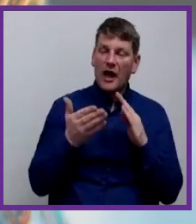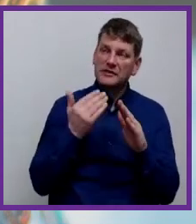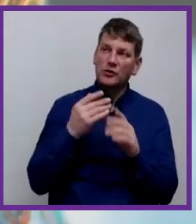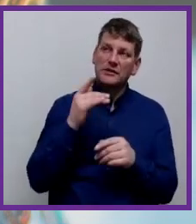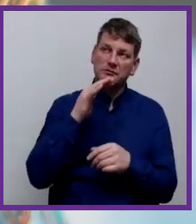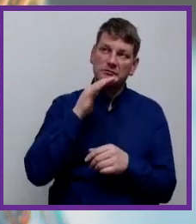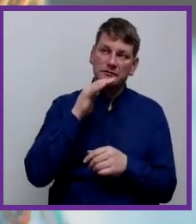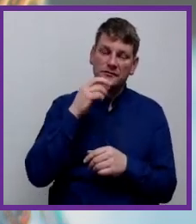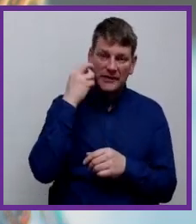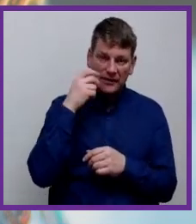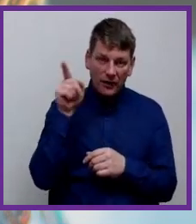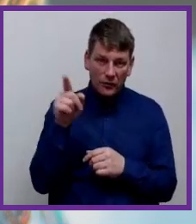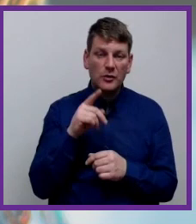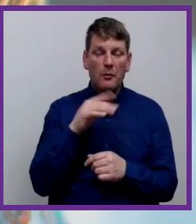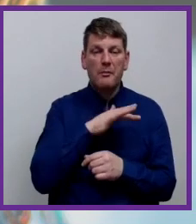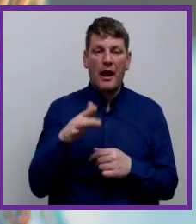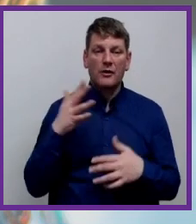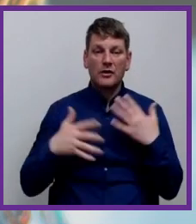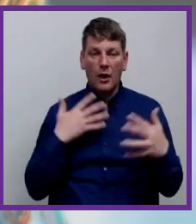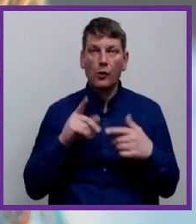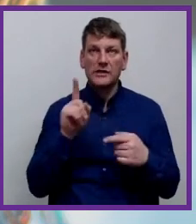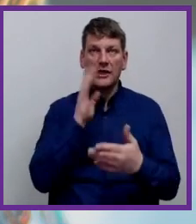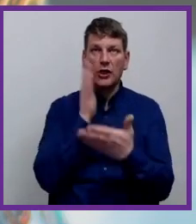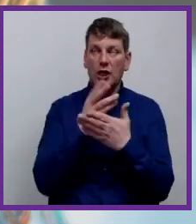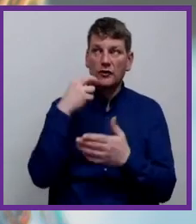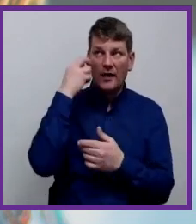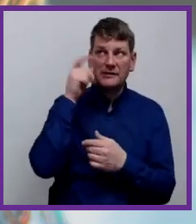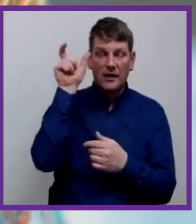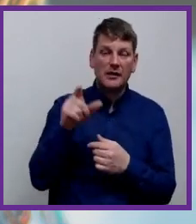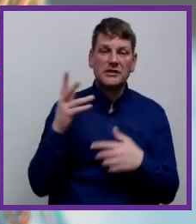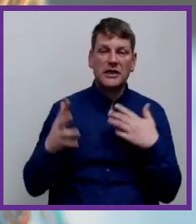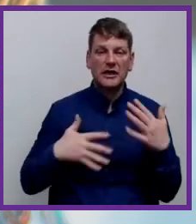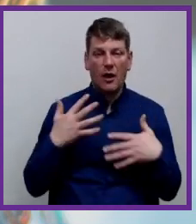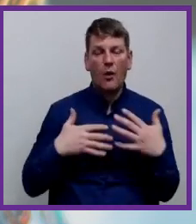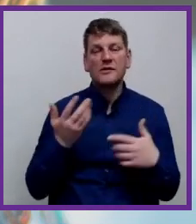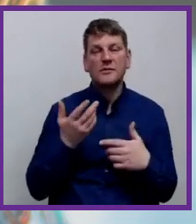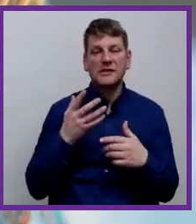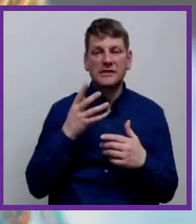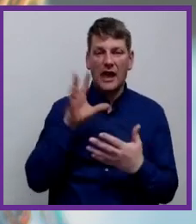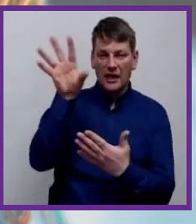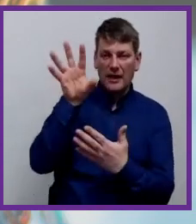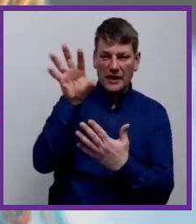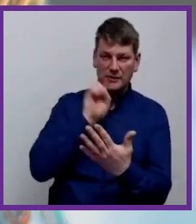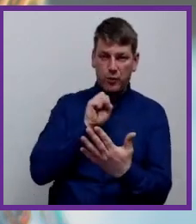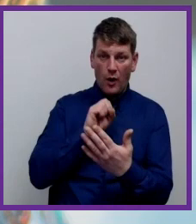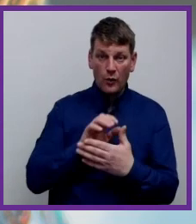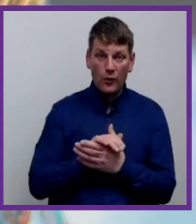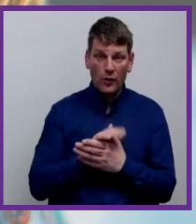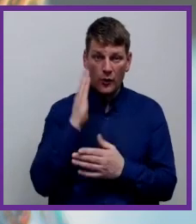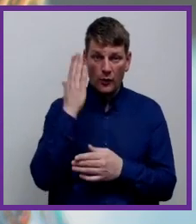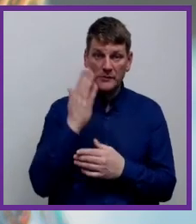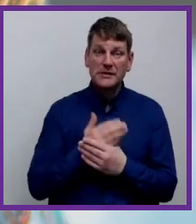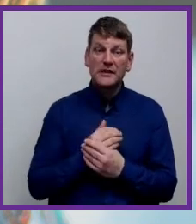mēs zinām to, ka bērnu trauksme ir tāds tieši vecāku trauksmes atspoguļojums, un tāpēc ir ļoti, ļoti svarīgi,